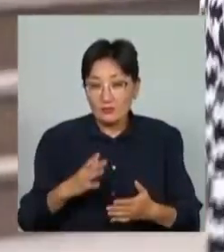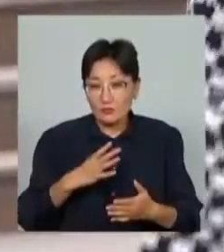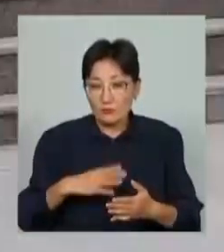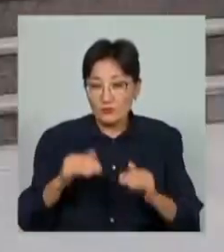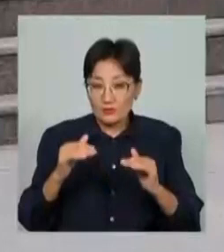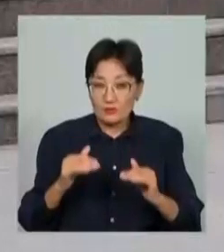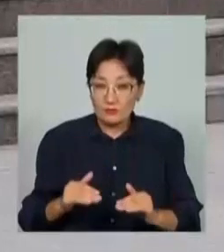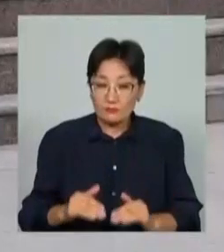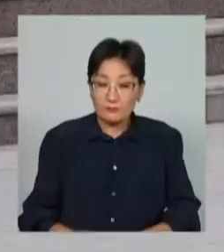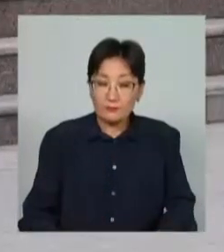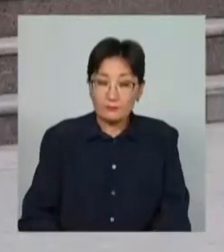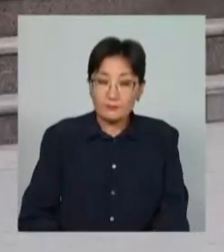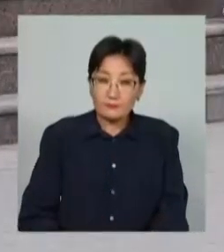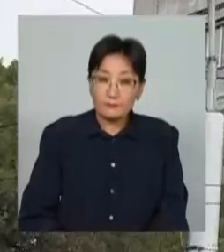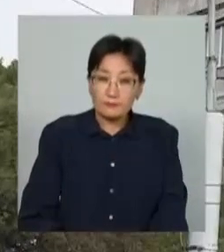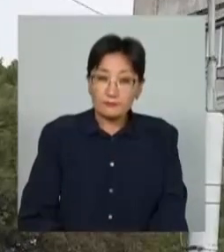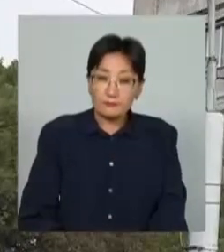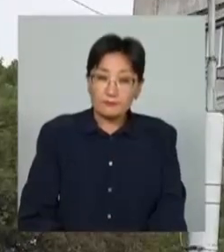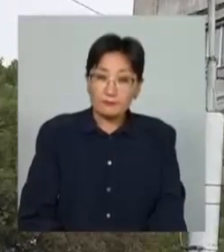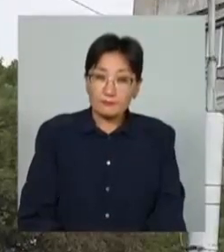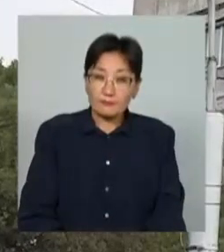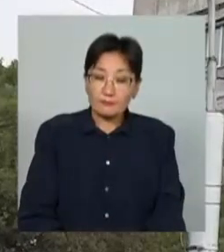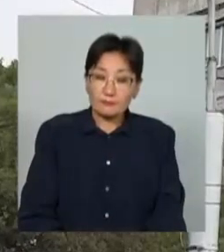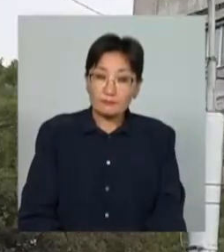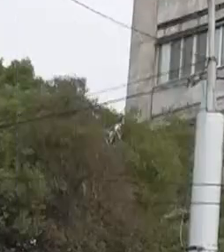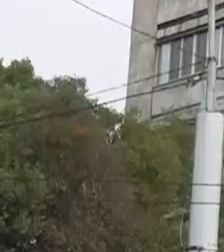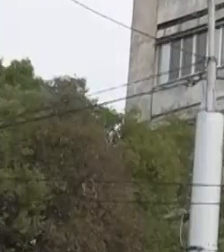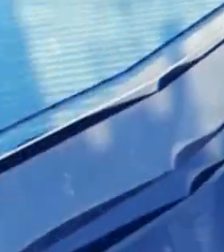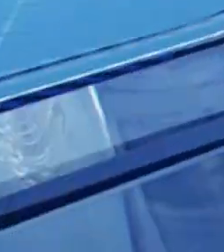снижения. Рамина Мирзалимова, Сагандык Нарыков, телеканал Алматы.